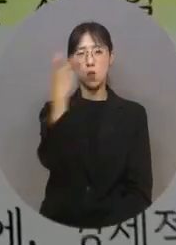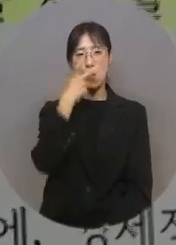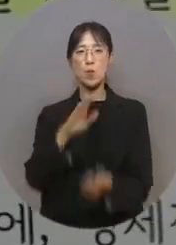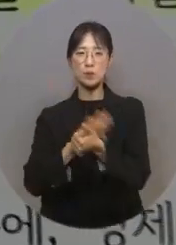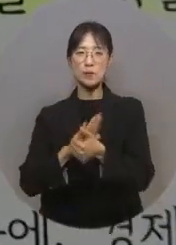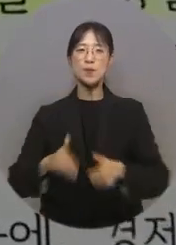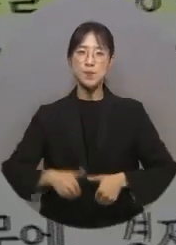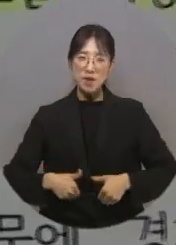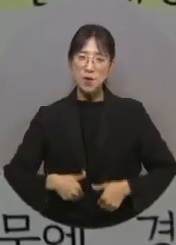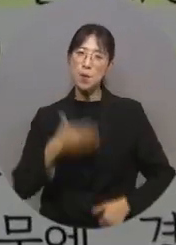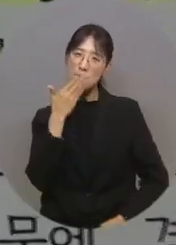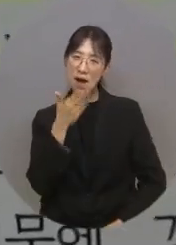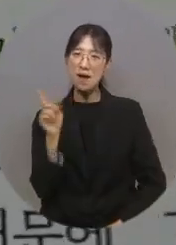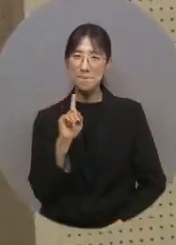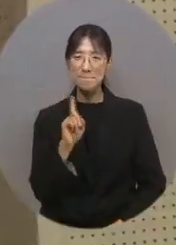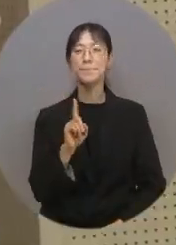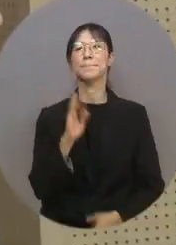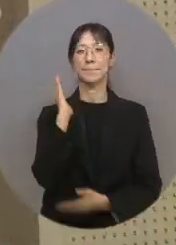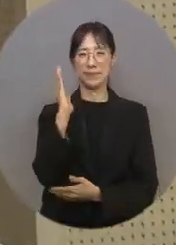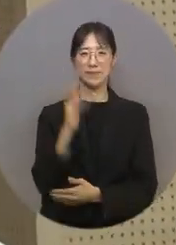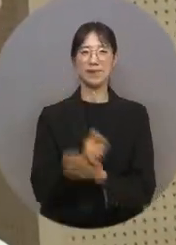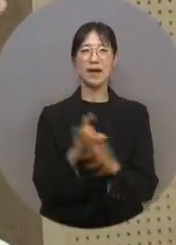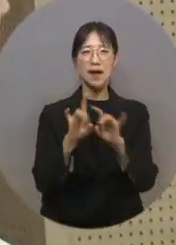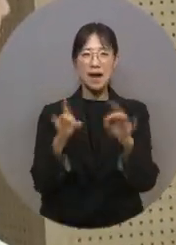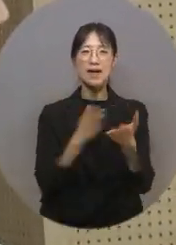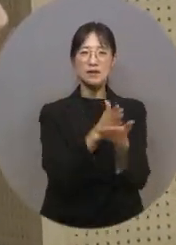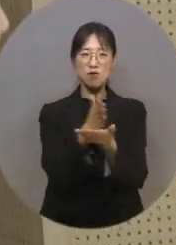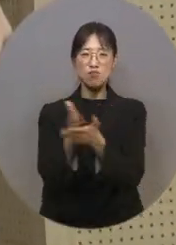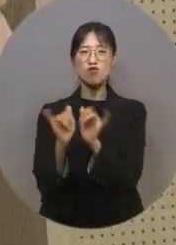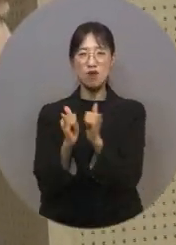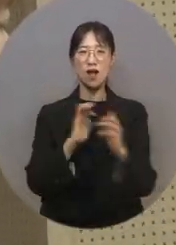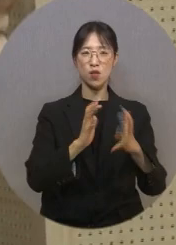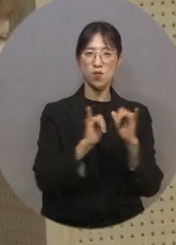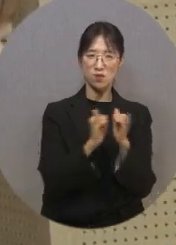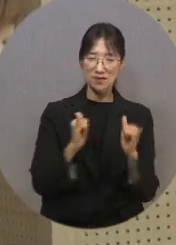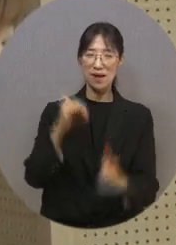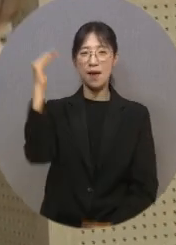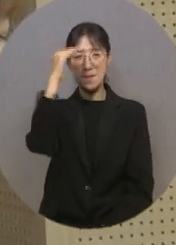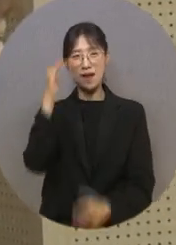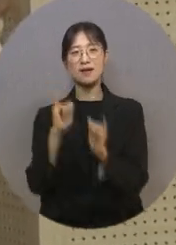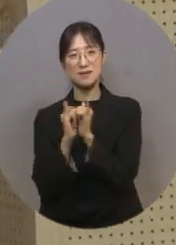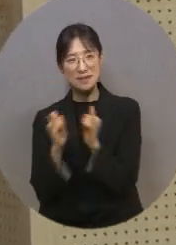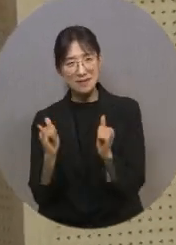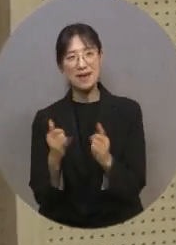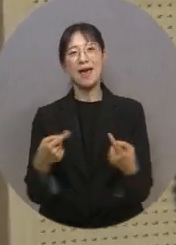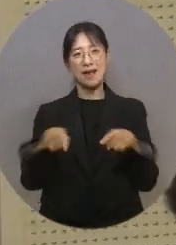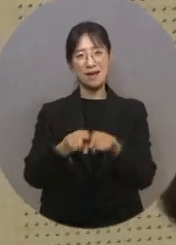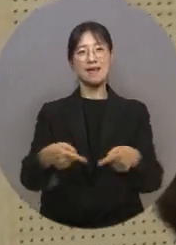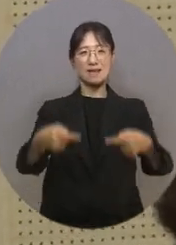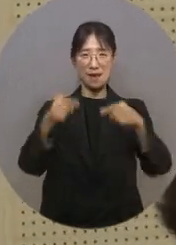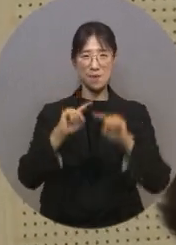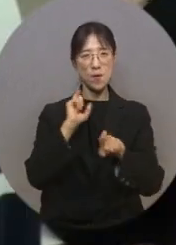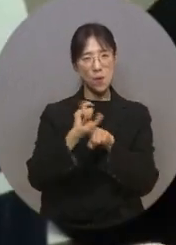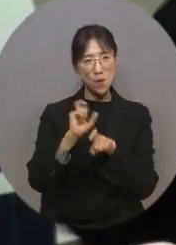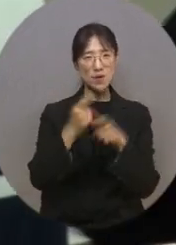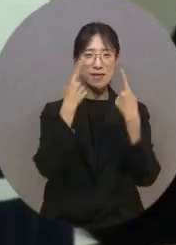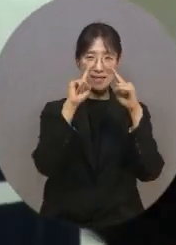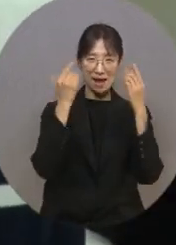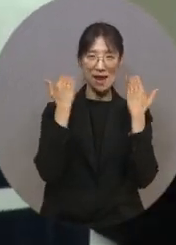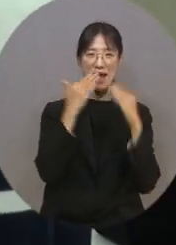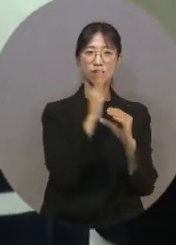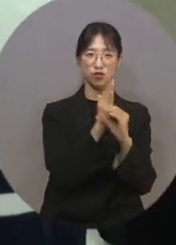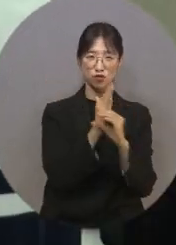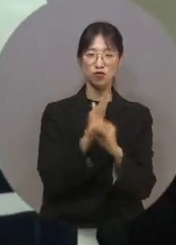필요와 가능성을 논했습니다. 각 분야의 전문가들이 토론자로 방청객으로 함께했던 고민이